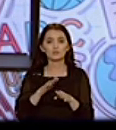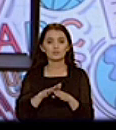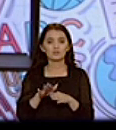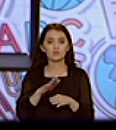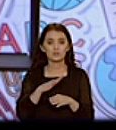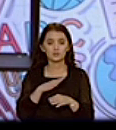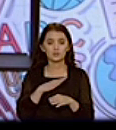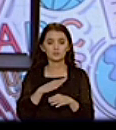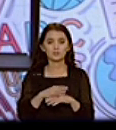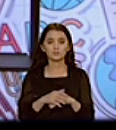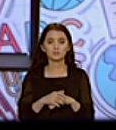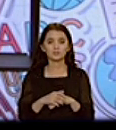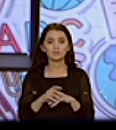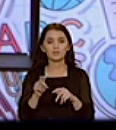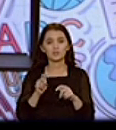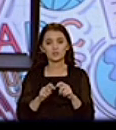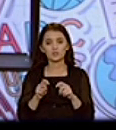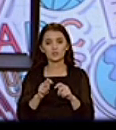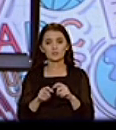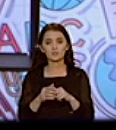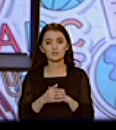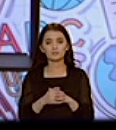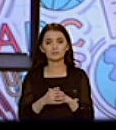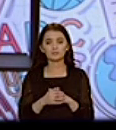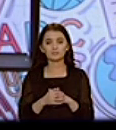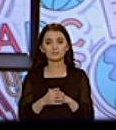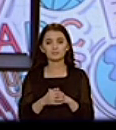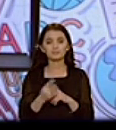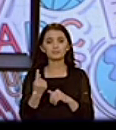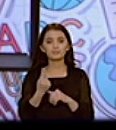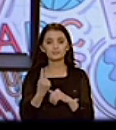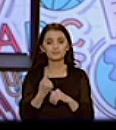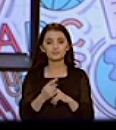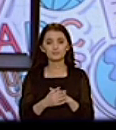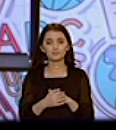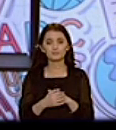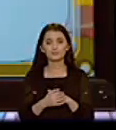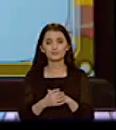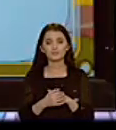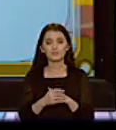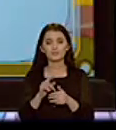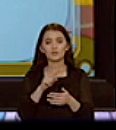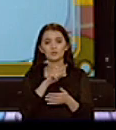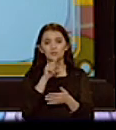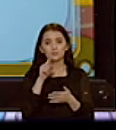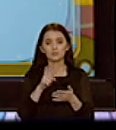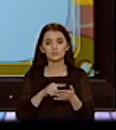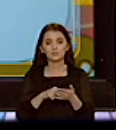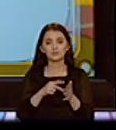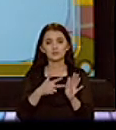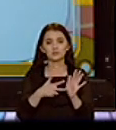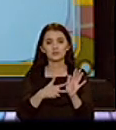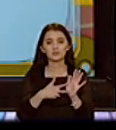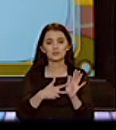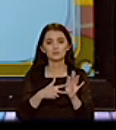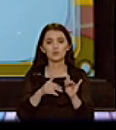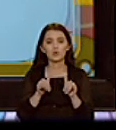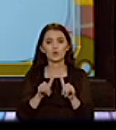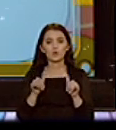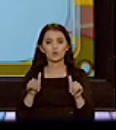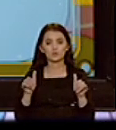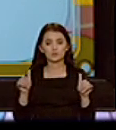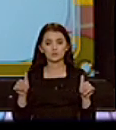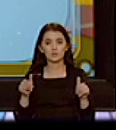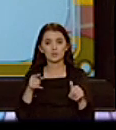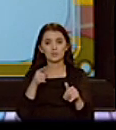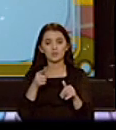oldingizmi? Unday bo'lsa, tekshiramiz. Birinchisi: noma'lum son 8 marta orttirilsa